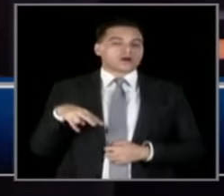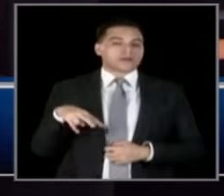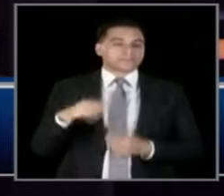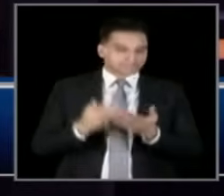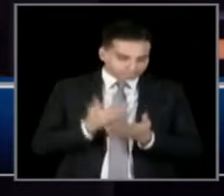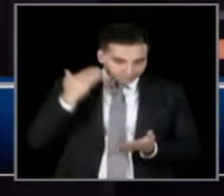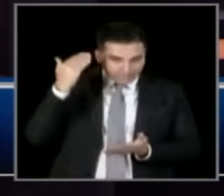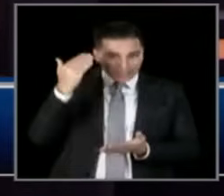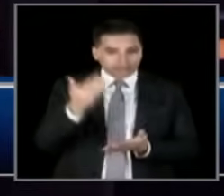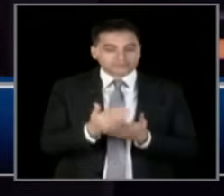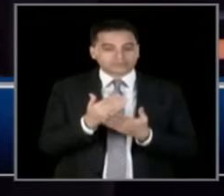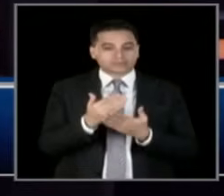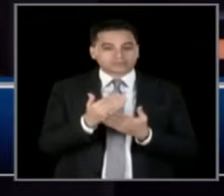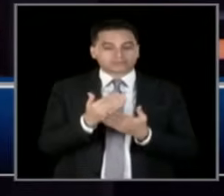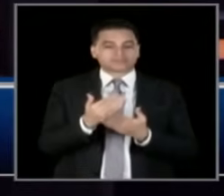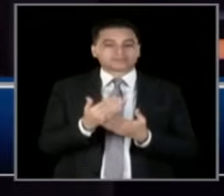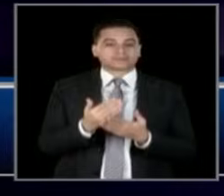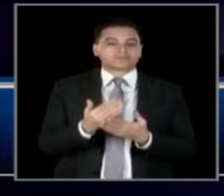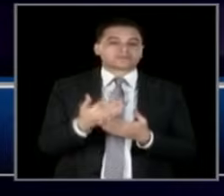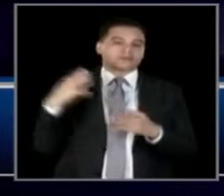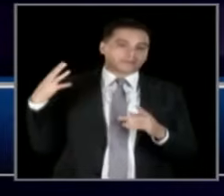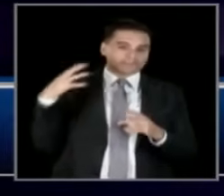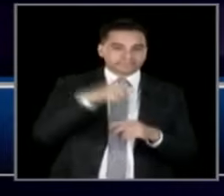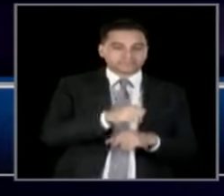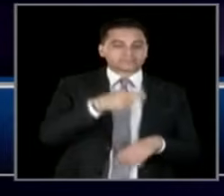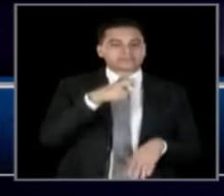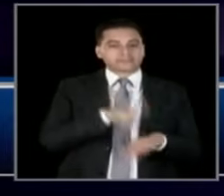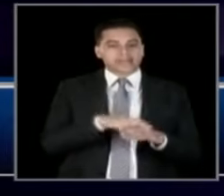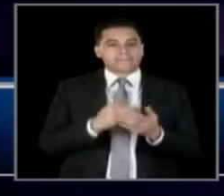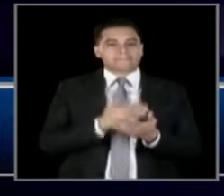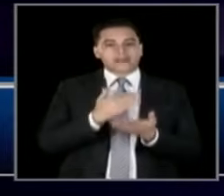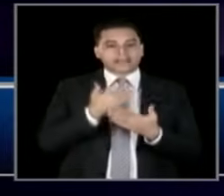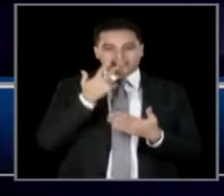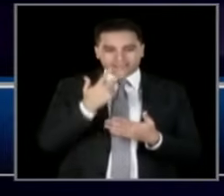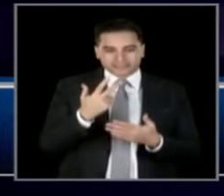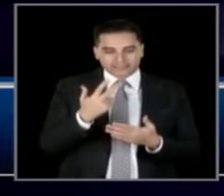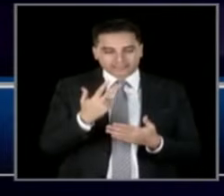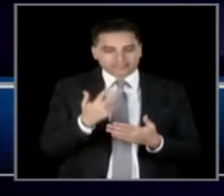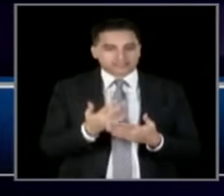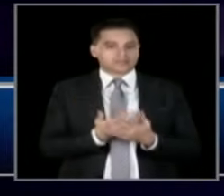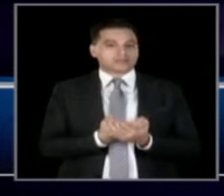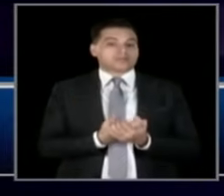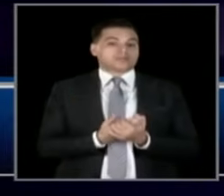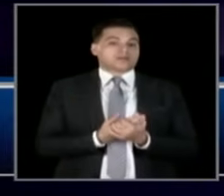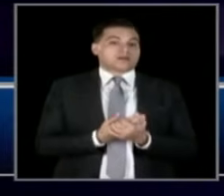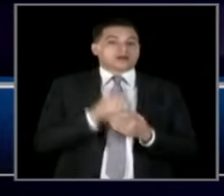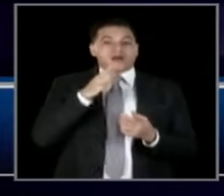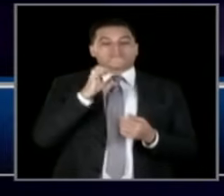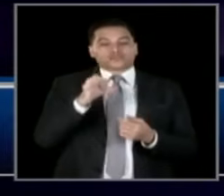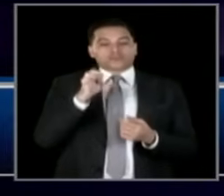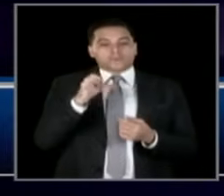وبعدين تم احتلالها تاني من نفس الدولة بعدها ب3 سنين. ركز في التاريخ.